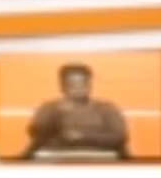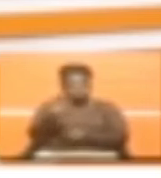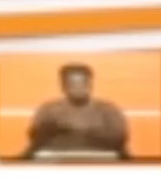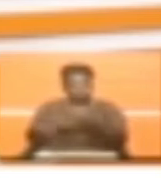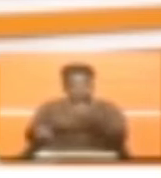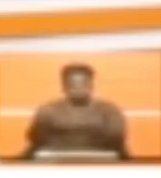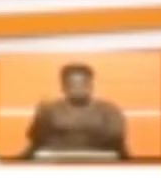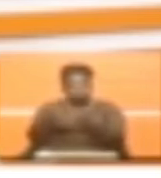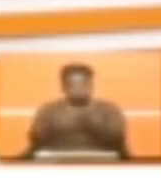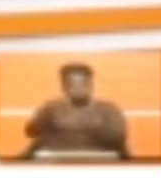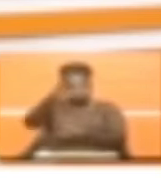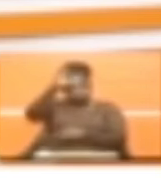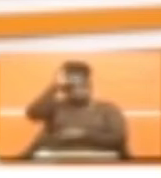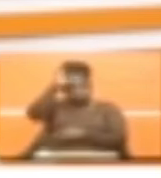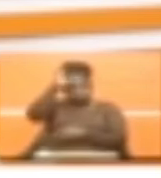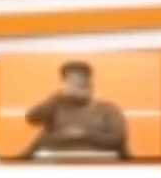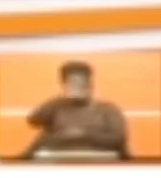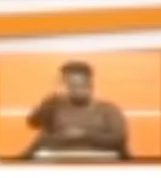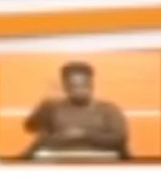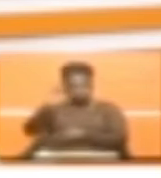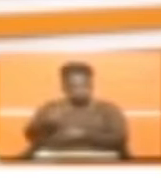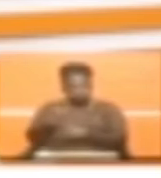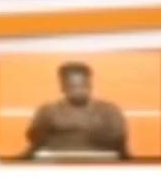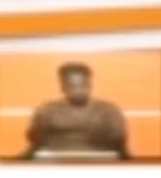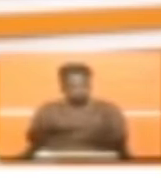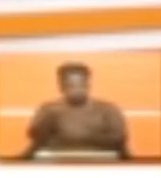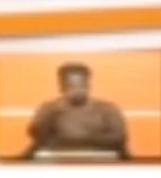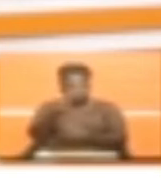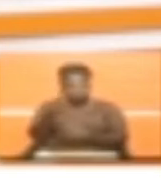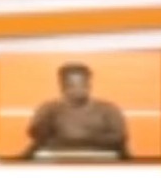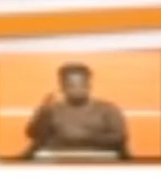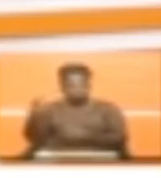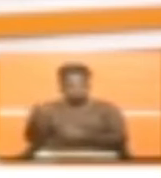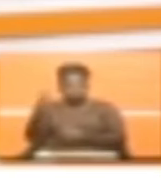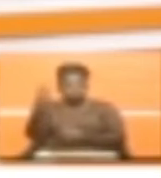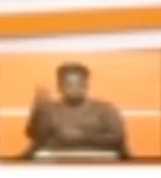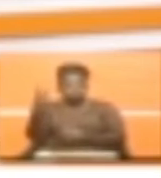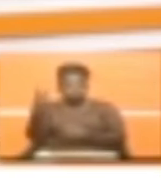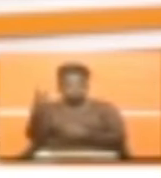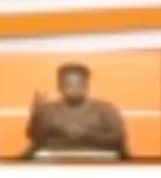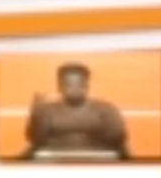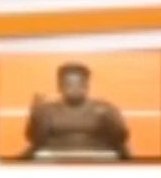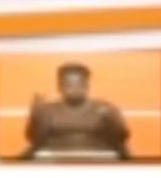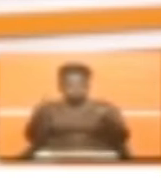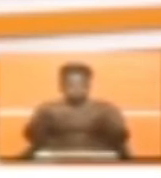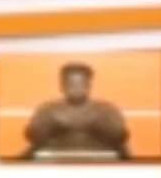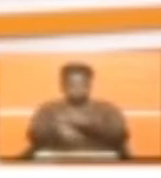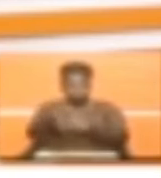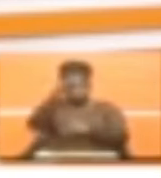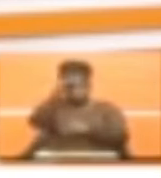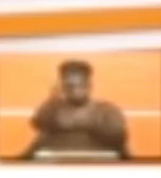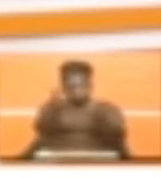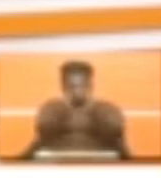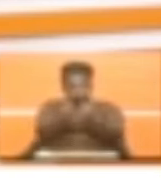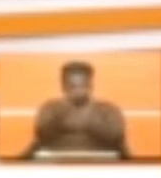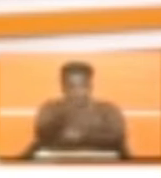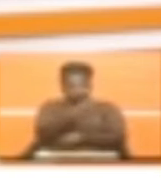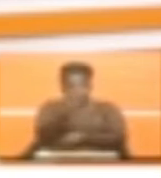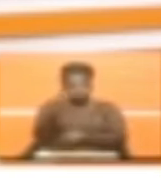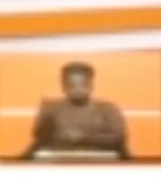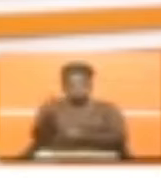okuwangula Uganda Cranes mu Africa balizanye Morocco ku goolo 2 ku bwerere police ekutte abantu namba